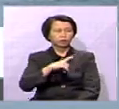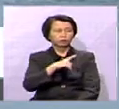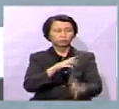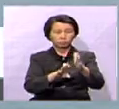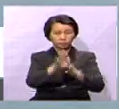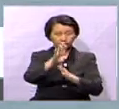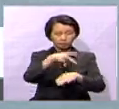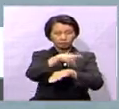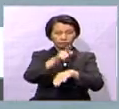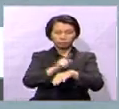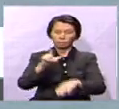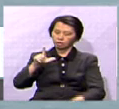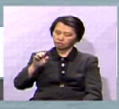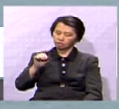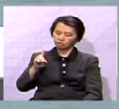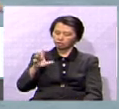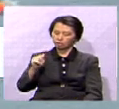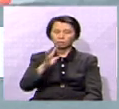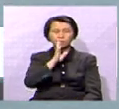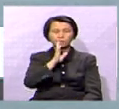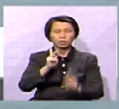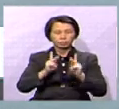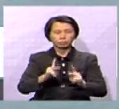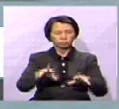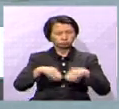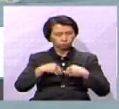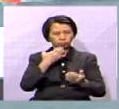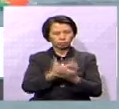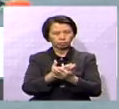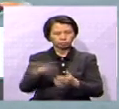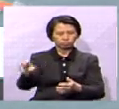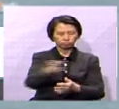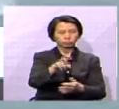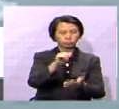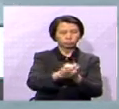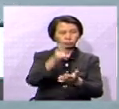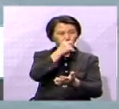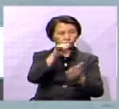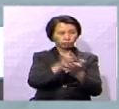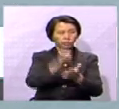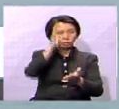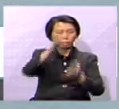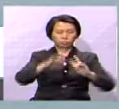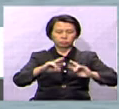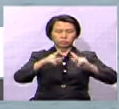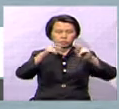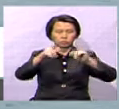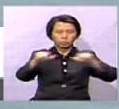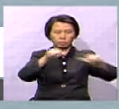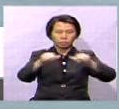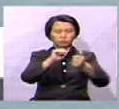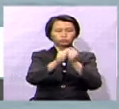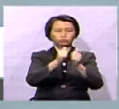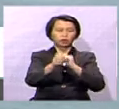Pembangunan Langkawi LADA, Dato' Azizan Nordin, pihaknya menyambut baik siri jelajah berkenaan kerana ia bakal meningkatkan lagi aktiviti